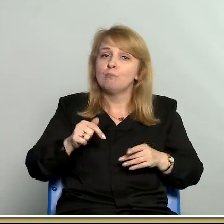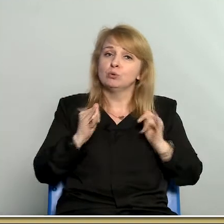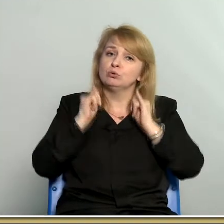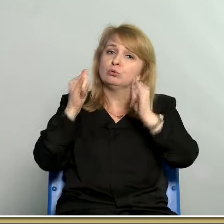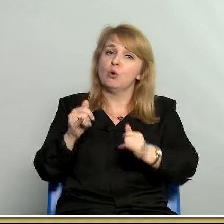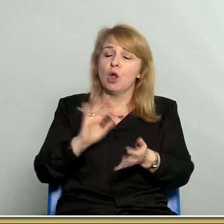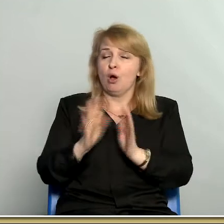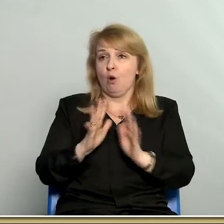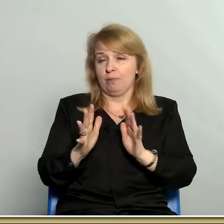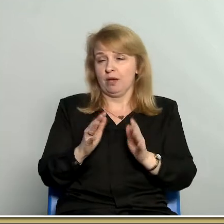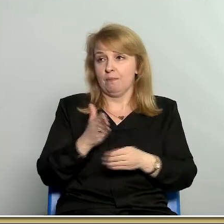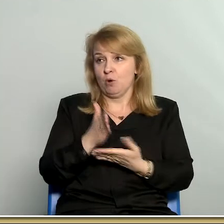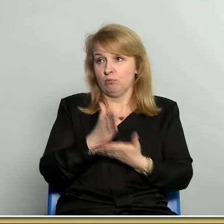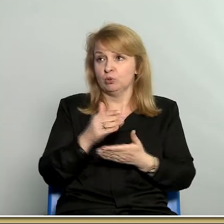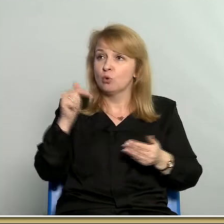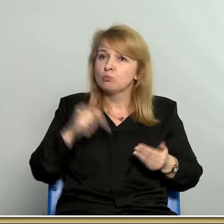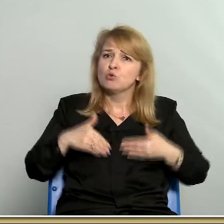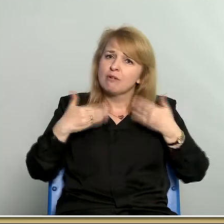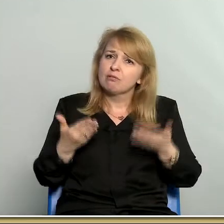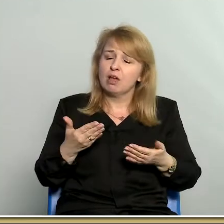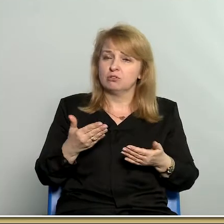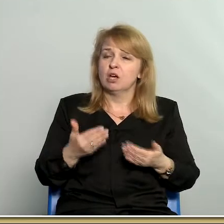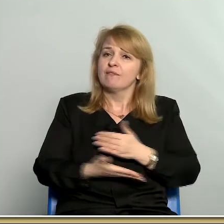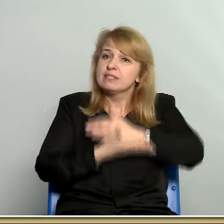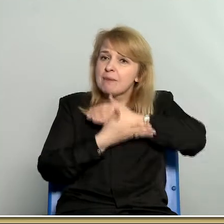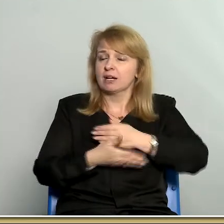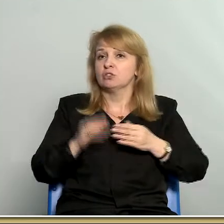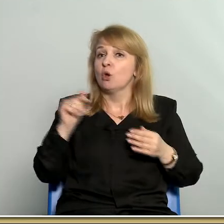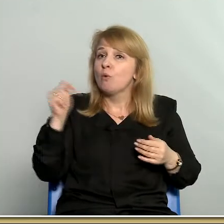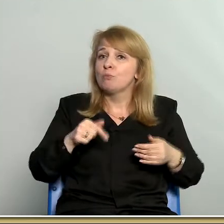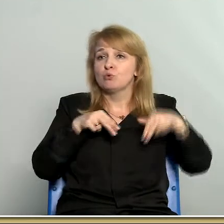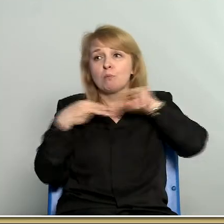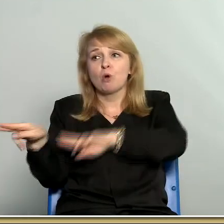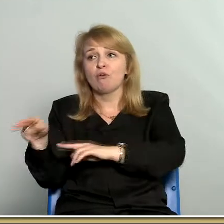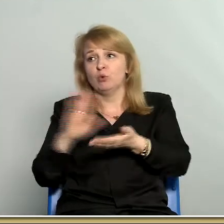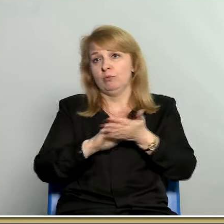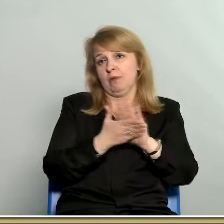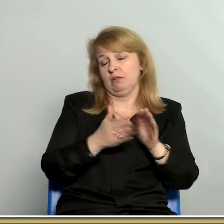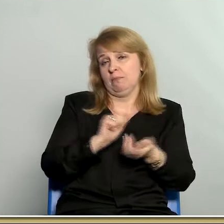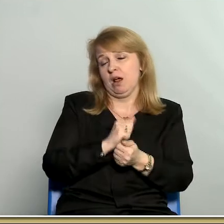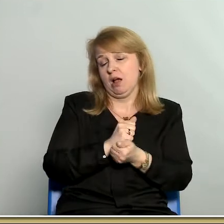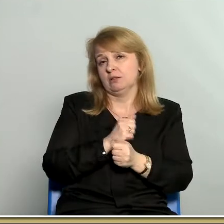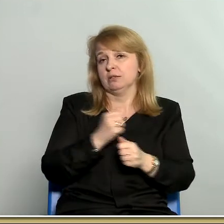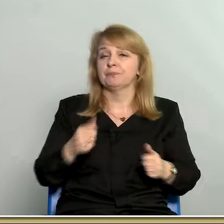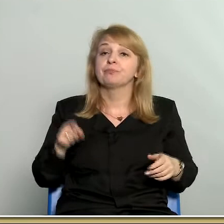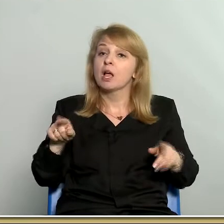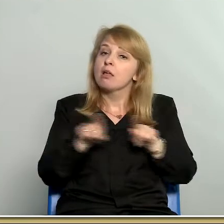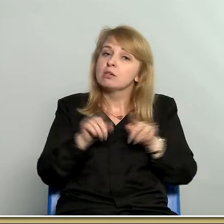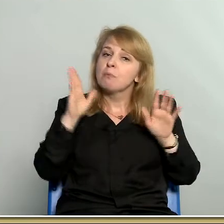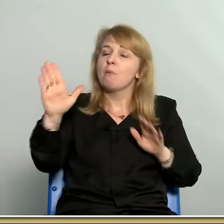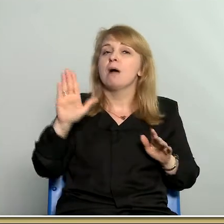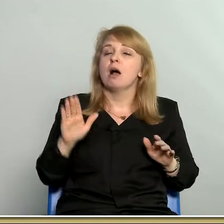starszymi, odciążanie ich, aby powracały na rynek pracy. Mamy także działanie